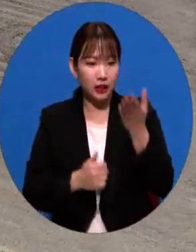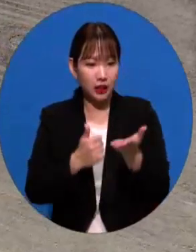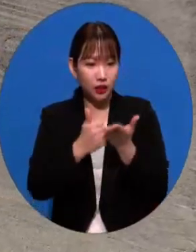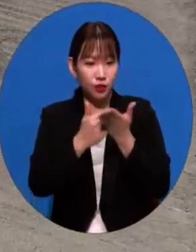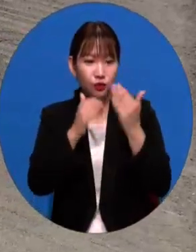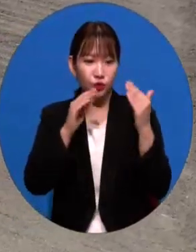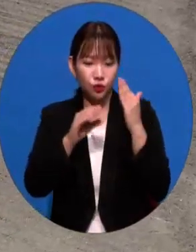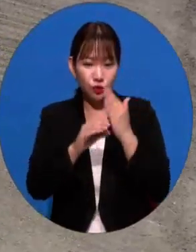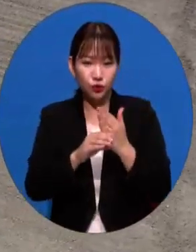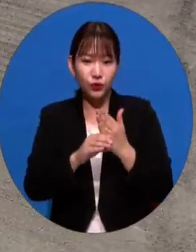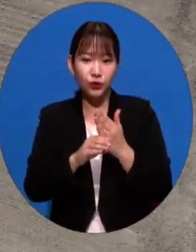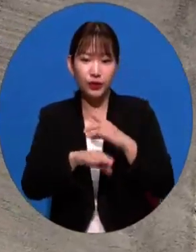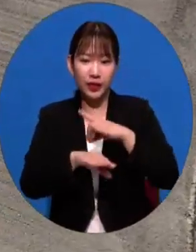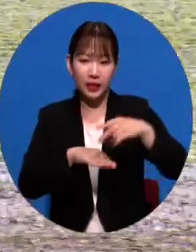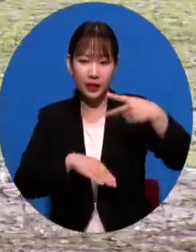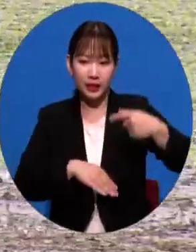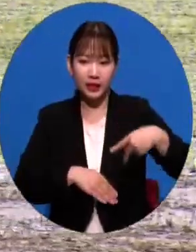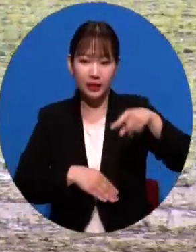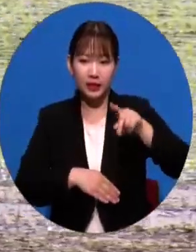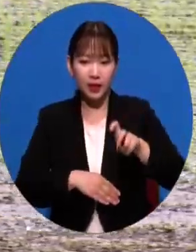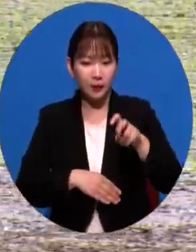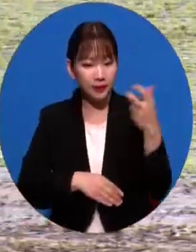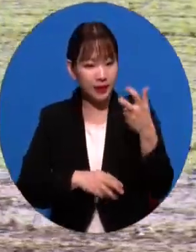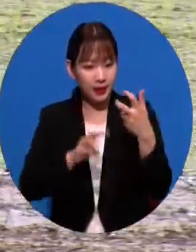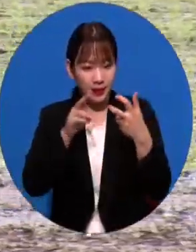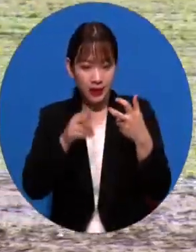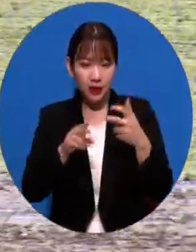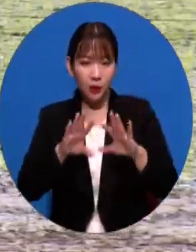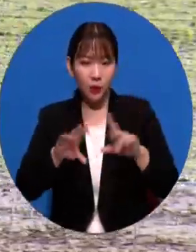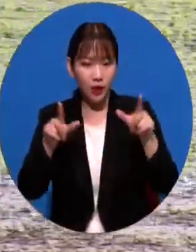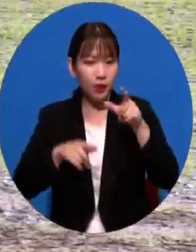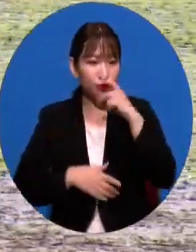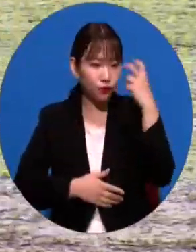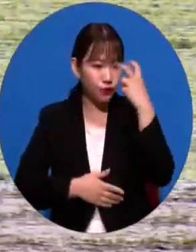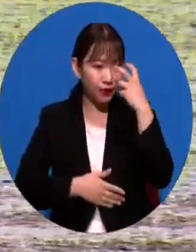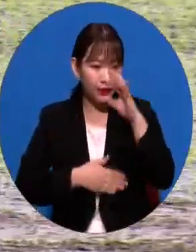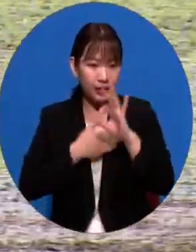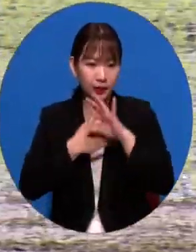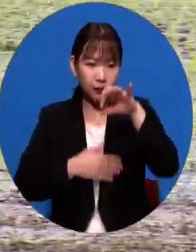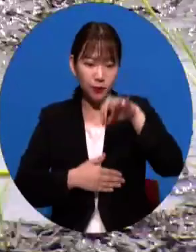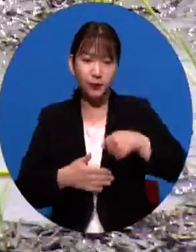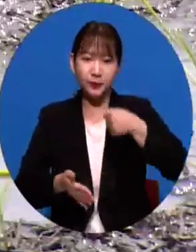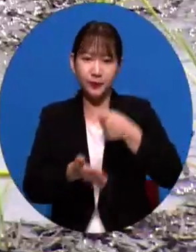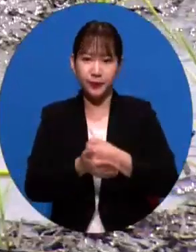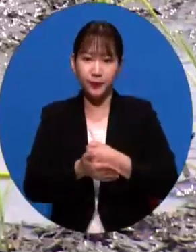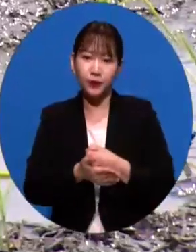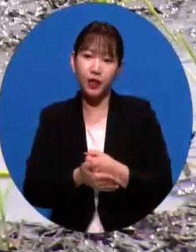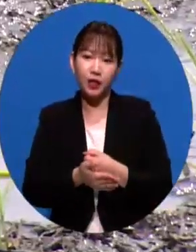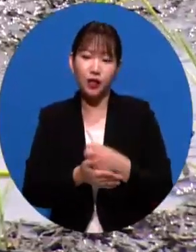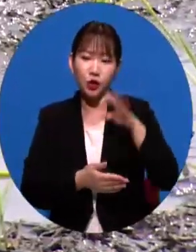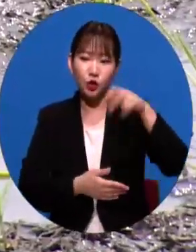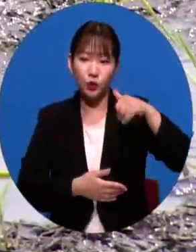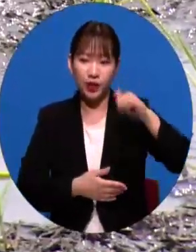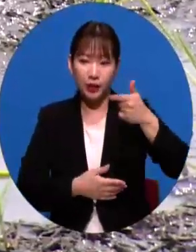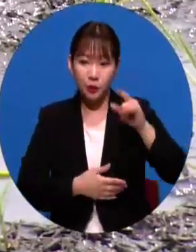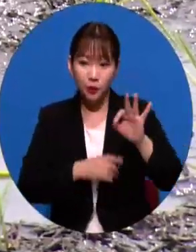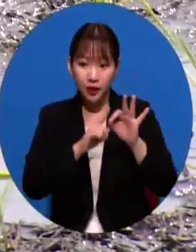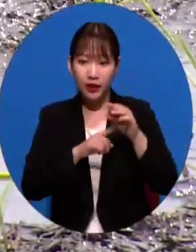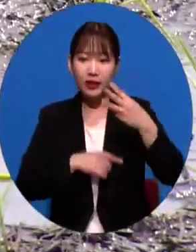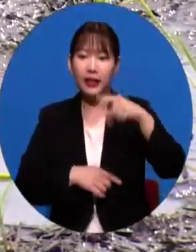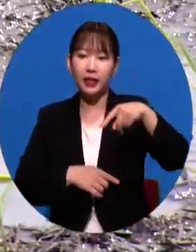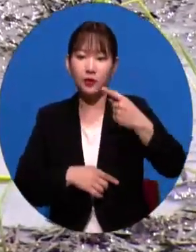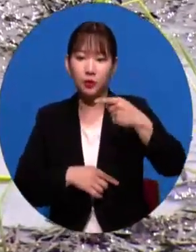있는 해남 뜬섬 70헥타르는 올해 논물관리 시범단지로 지정됐습니다. 유기농 자체가 저탄소